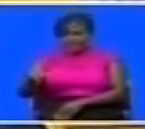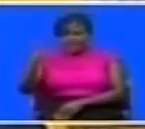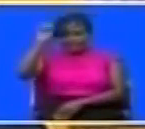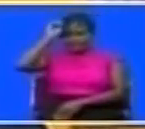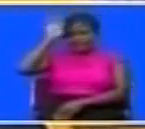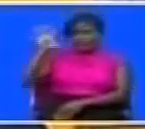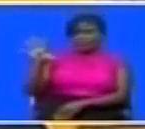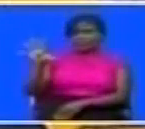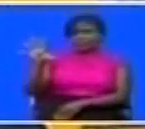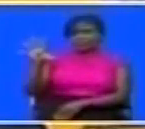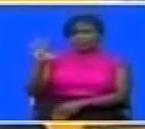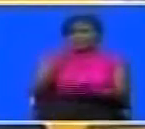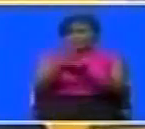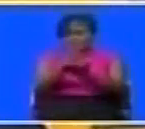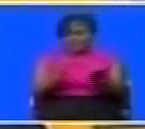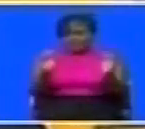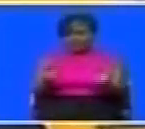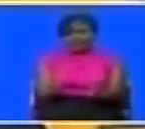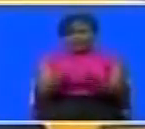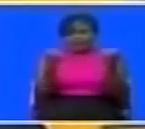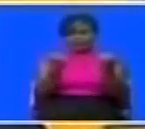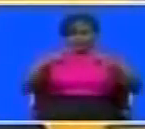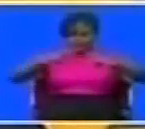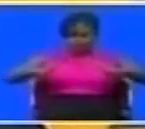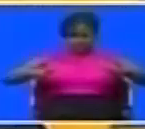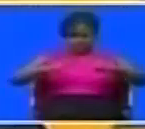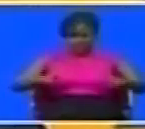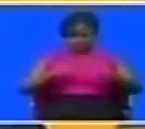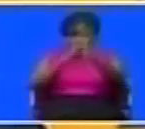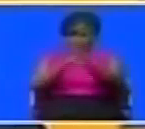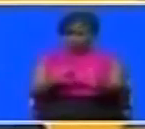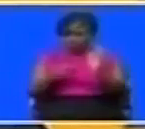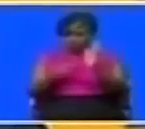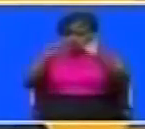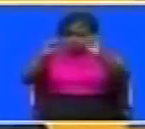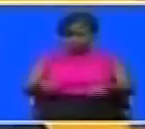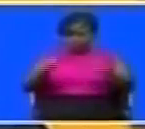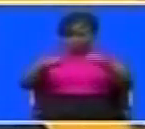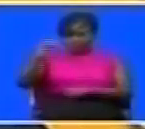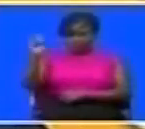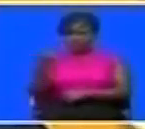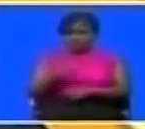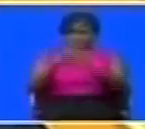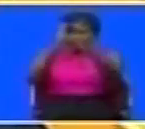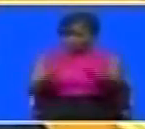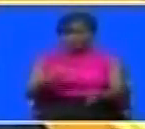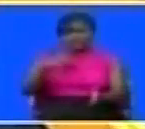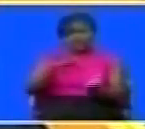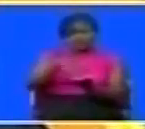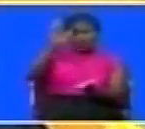Kiambu. Haya ni miongoni mwa matokeo ya utafiti uliofanywa na taasisi ya Uwezo Kenya. Murimi Mwangi na taarifa